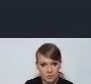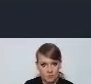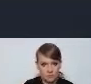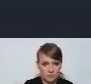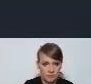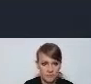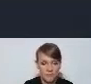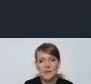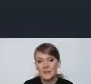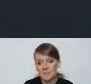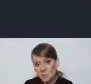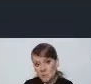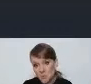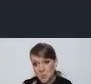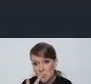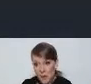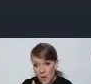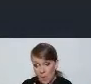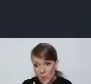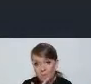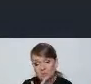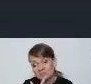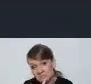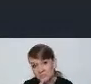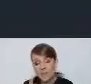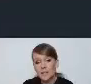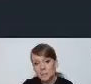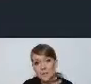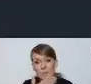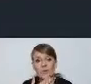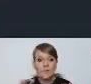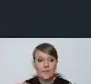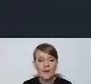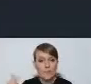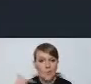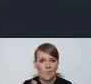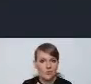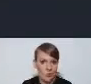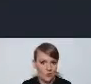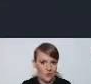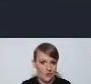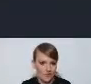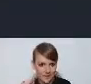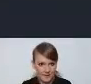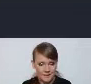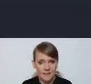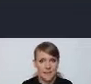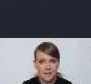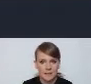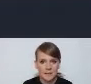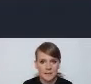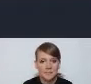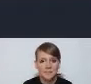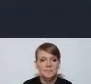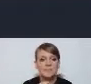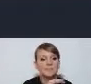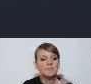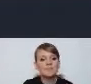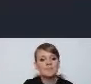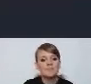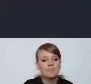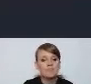mało, pewnie wszyscy mówimy, że w tej chwili powinno tego być więcej. W jakich dziedzinach jest